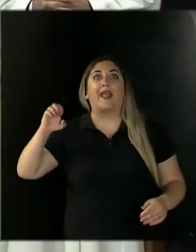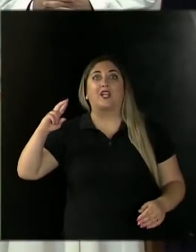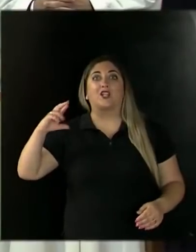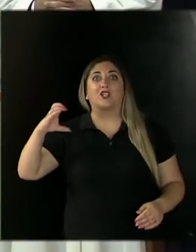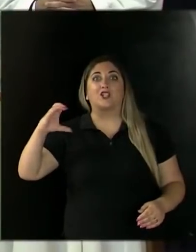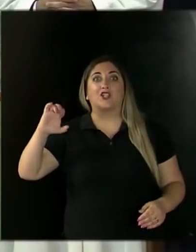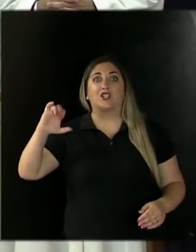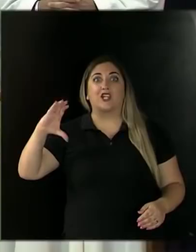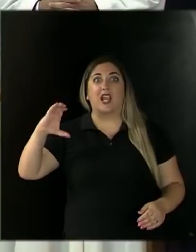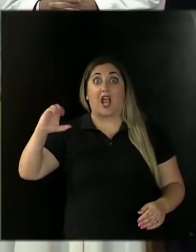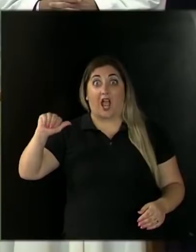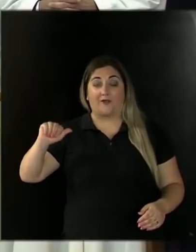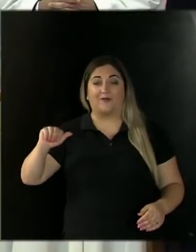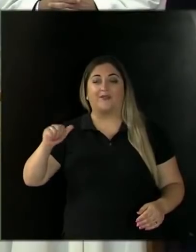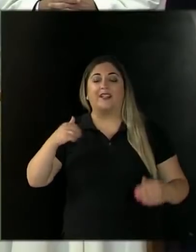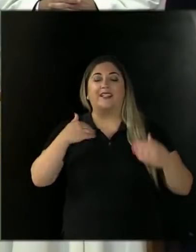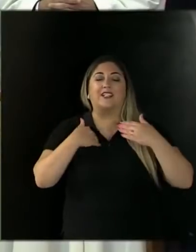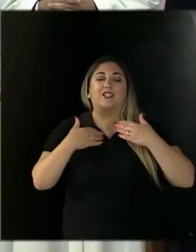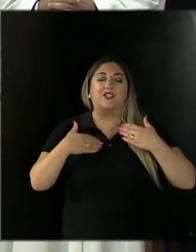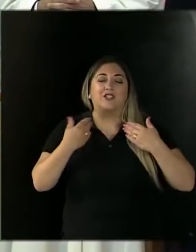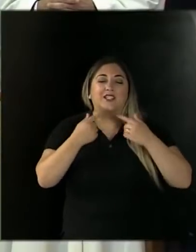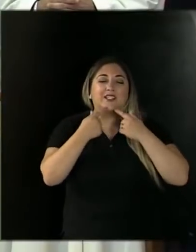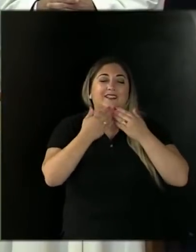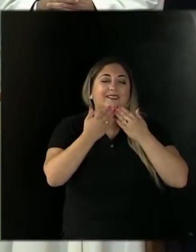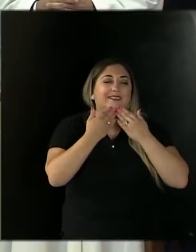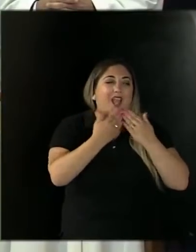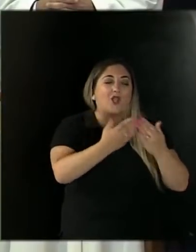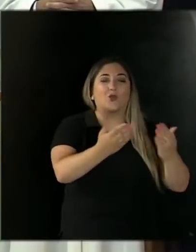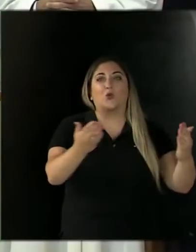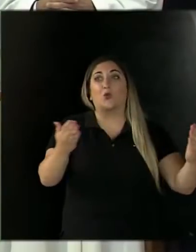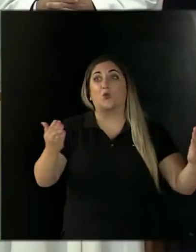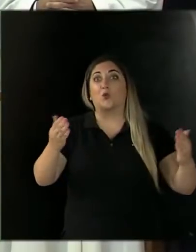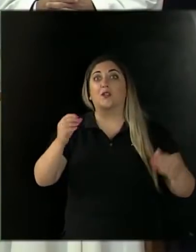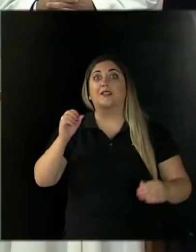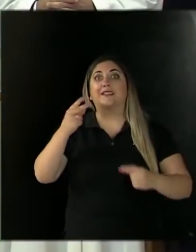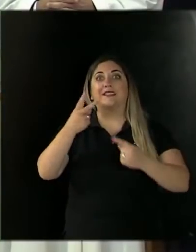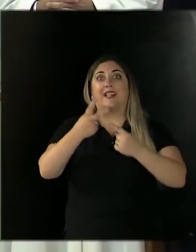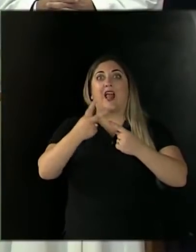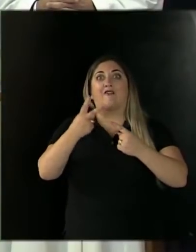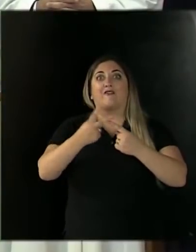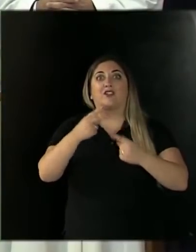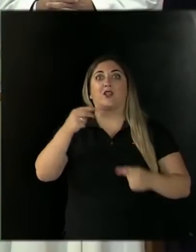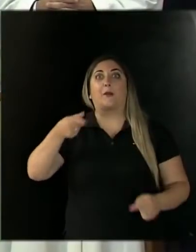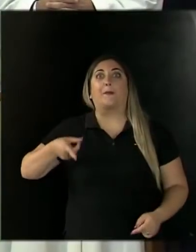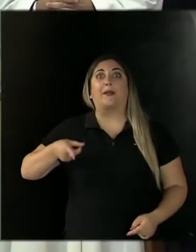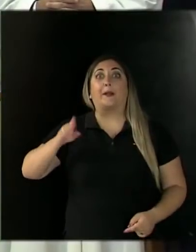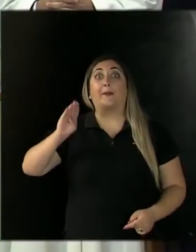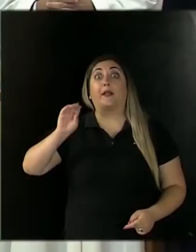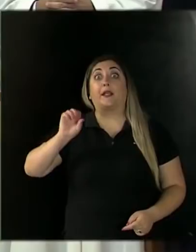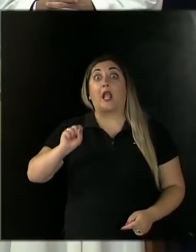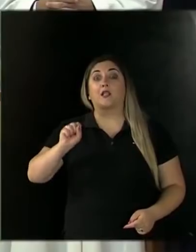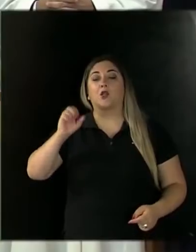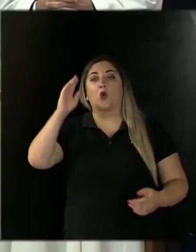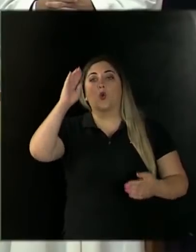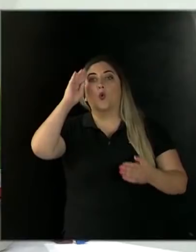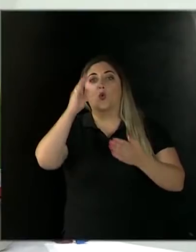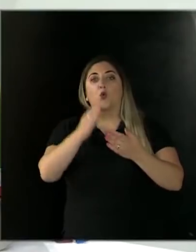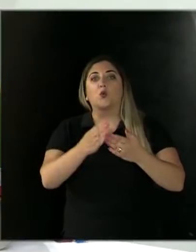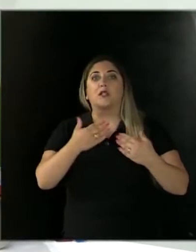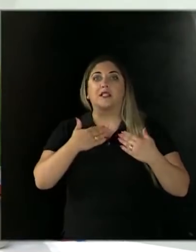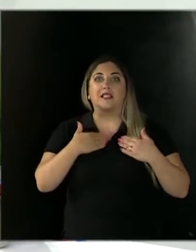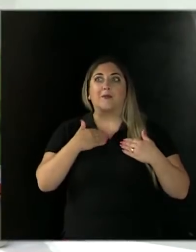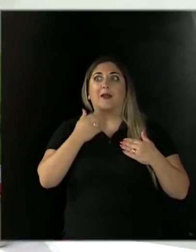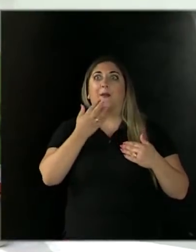Monsignor Merċieqa. Nixtieq nirringrazzja ħafna lil PBS li jieħdu ħafna paċenzja bina, aħna